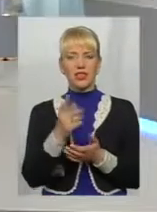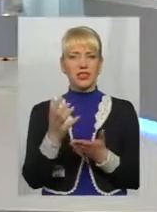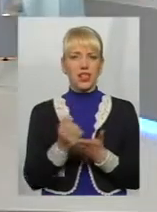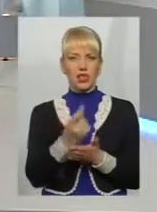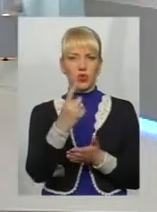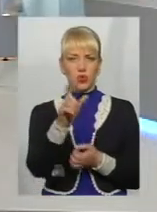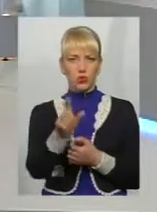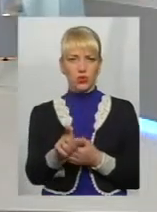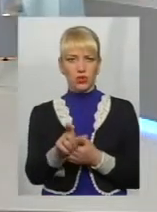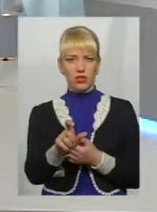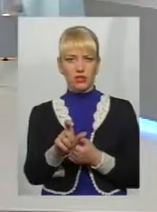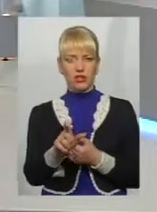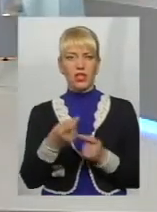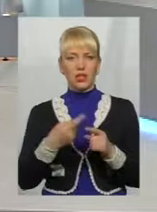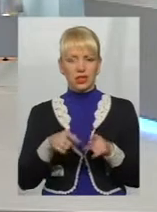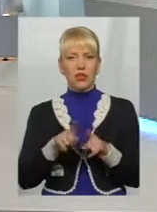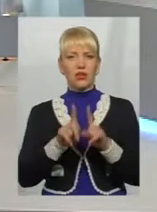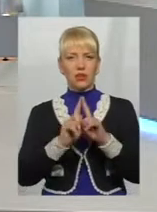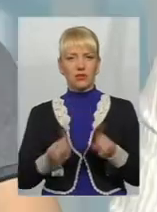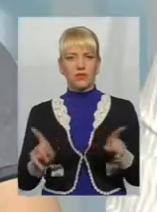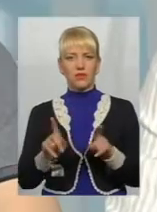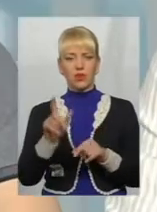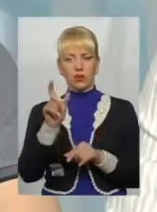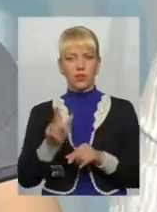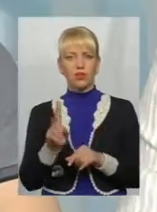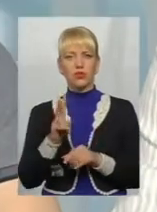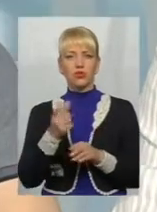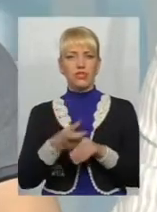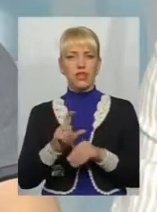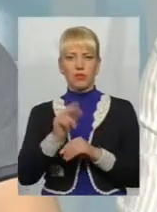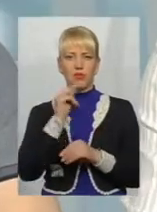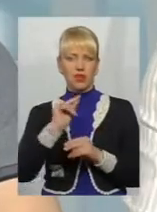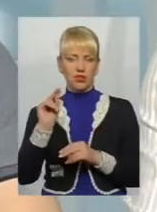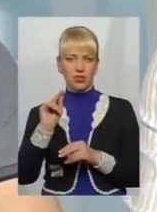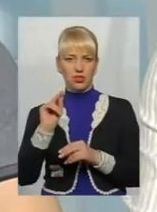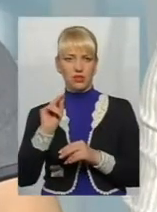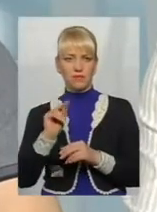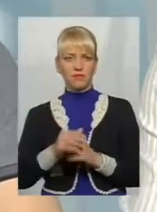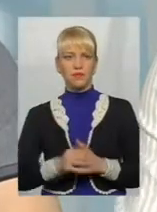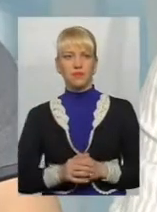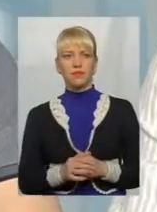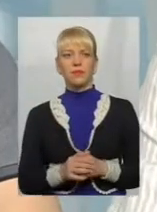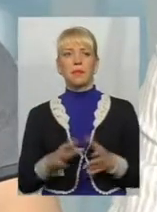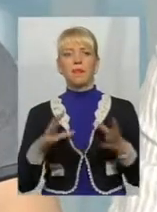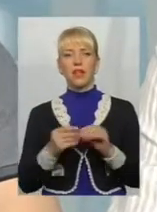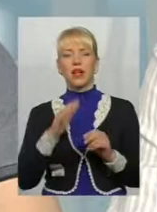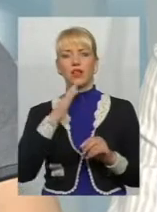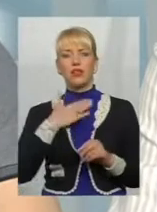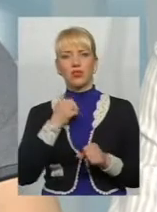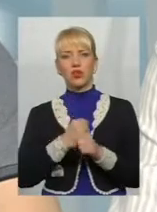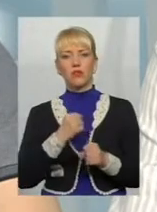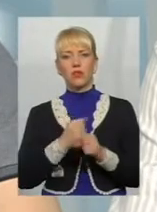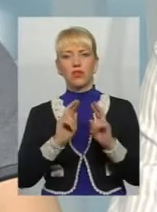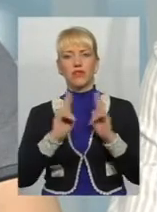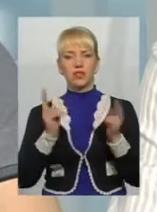викристалізувався один самородок, який от самий лучший. І загальна наша робота і